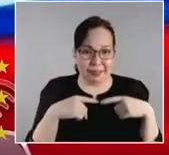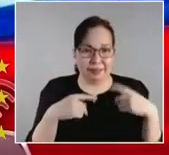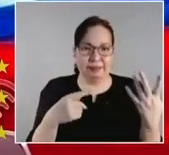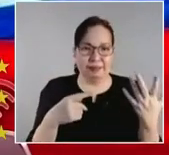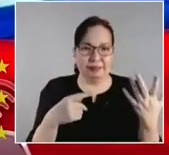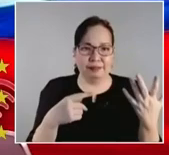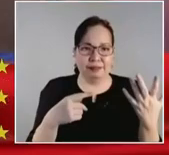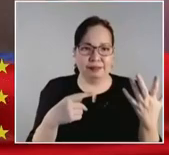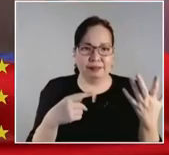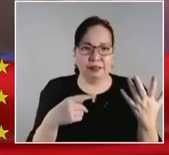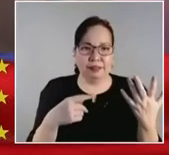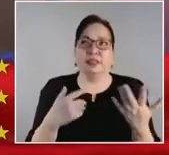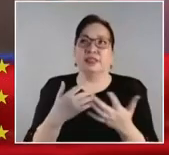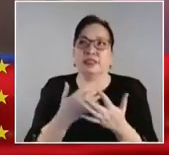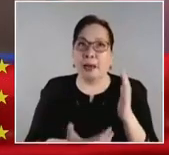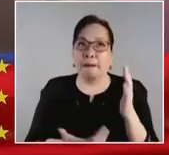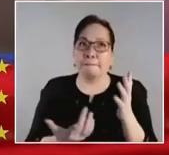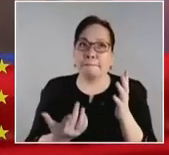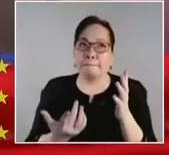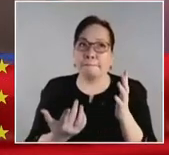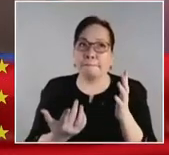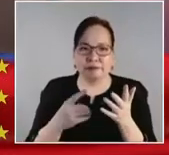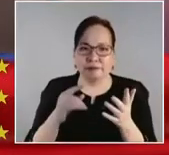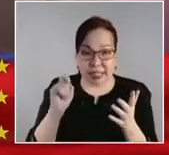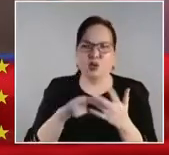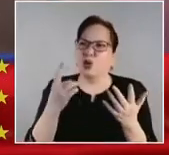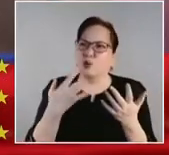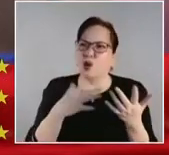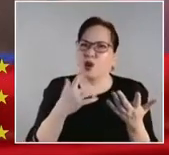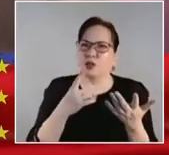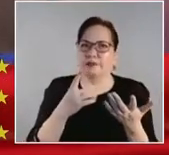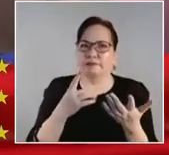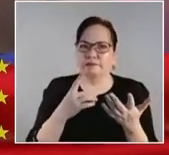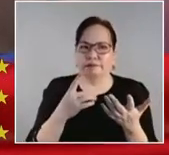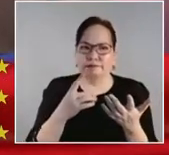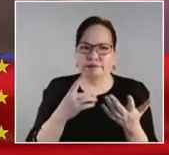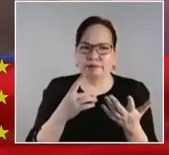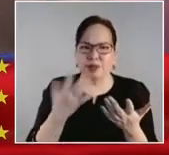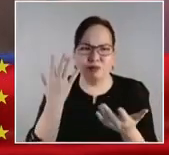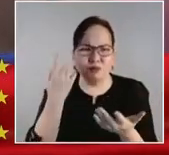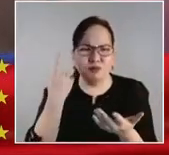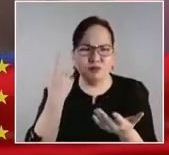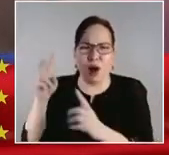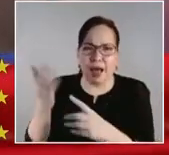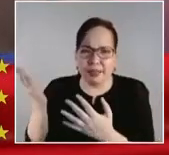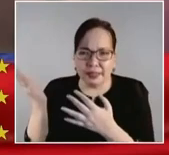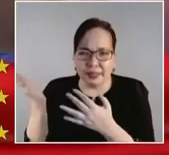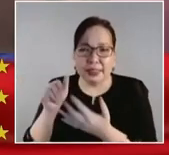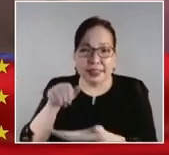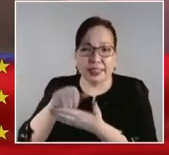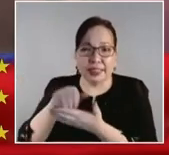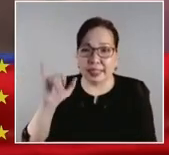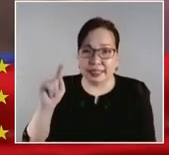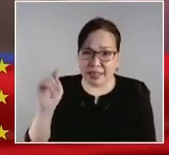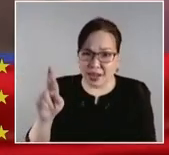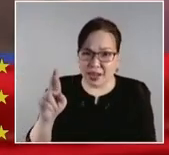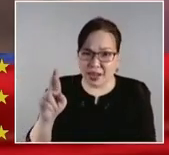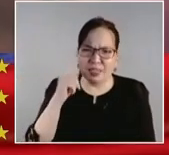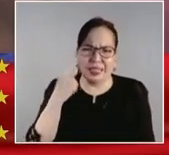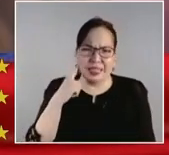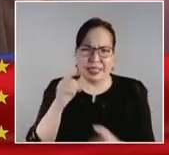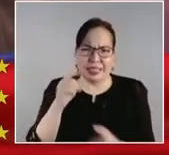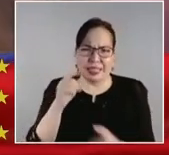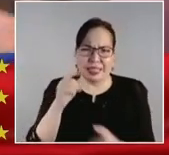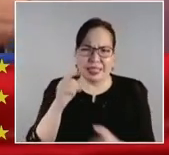if we don't file the ITR, is that something that needs to be fixed or tama yon? What is the correct system ba talaga? In